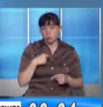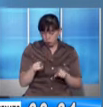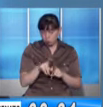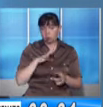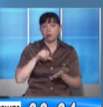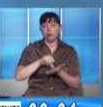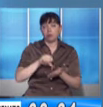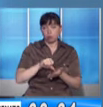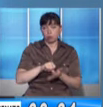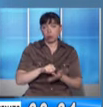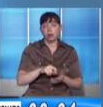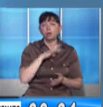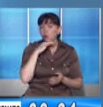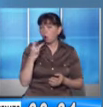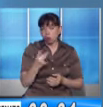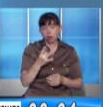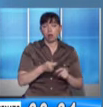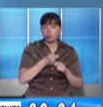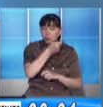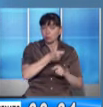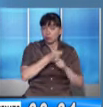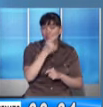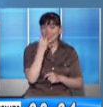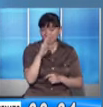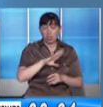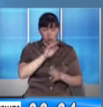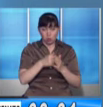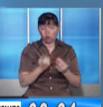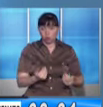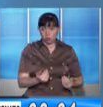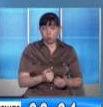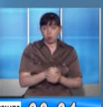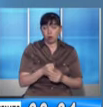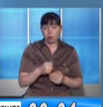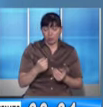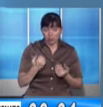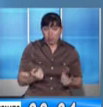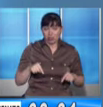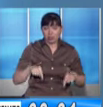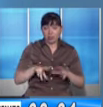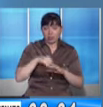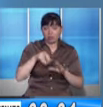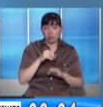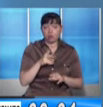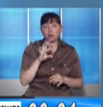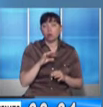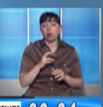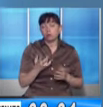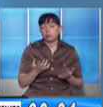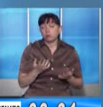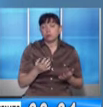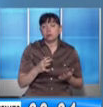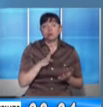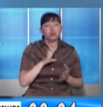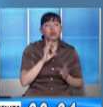declarație, adresare de foarte multe ori la Comisia Electorală Centrală până acum, deci pe perioada acestei campanii electorale. Dar, din câte înțeleg, a fost discutată